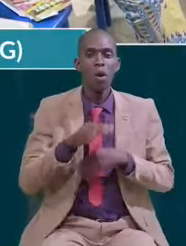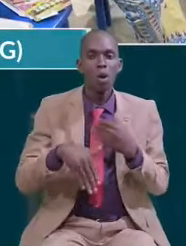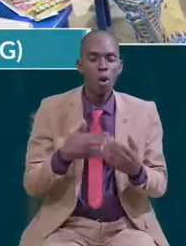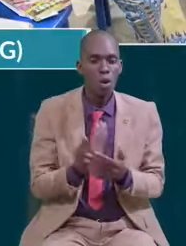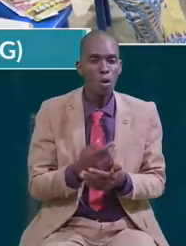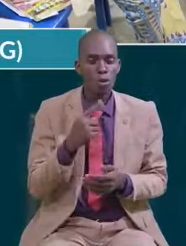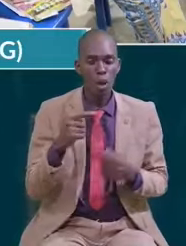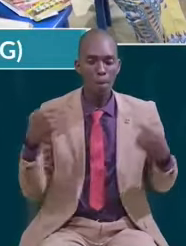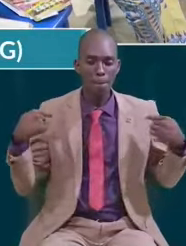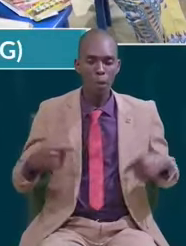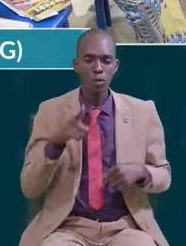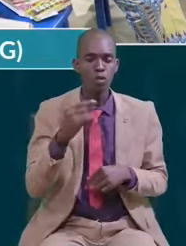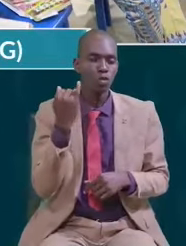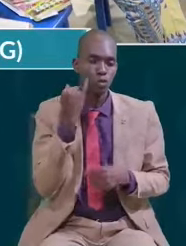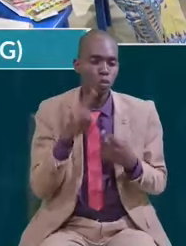avoir,